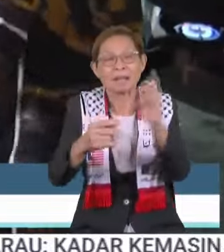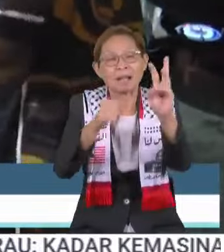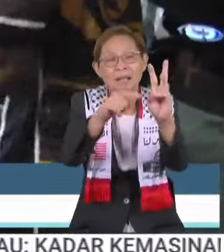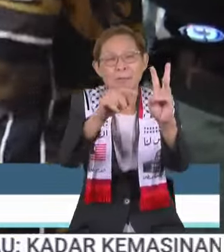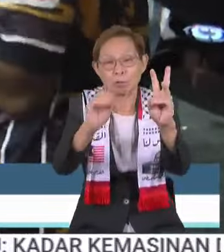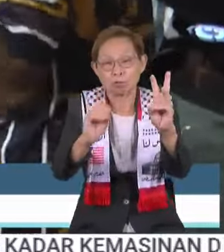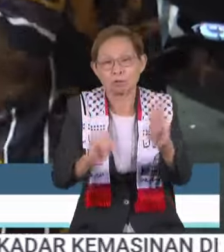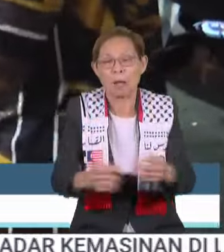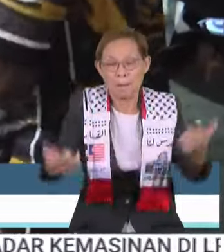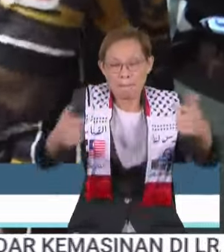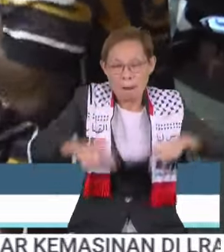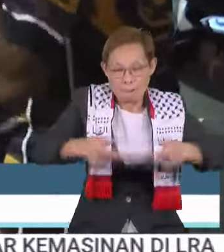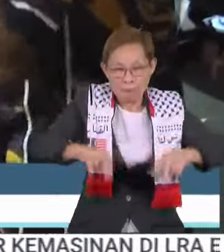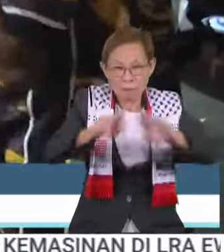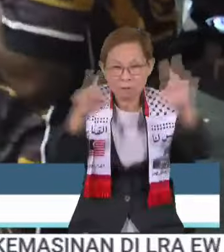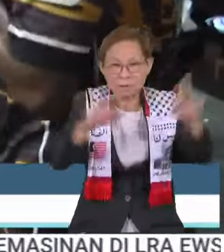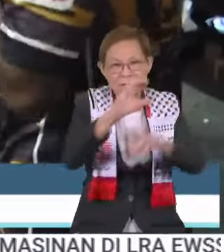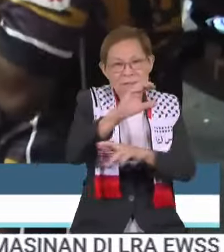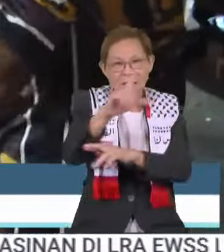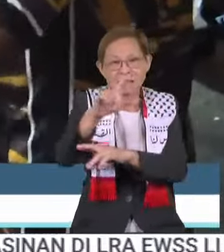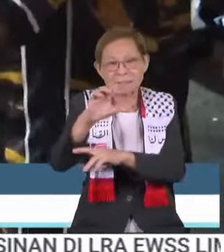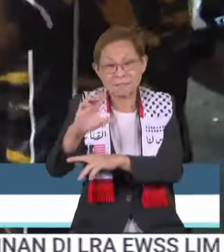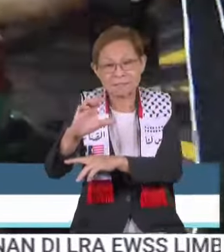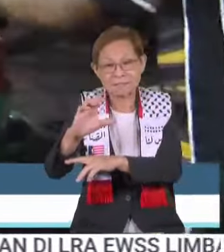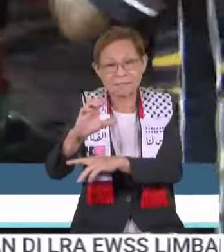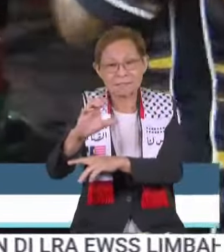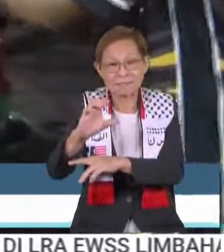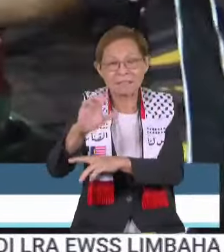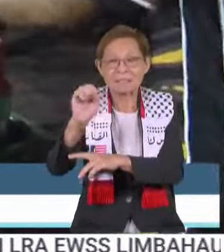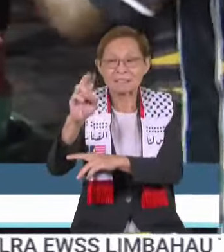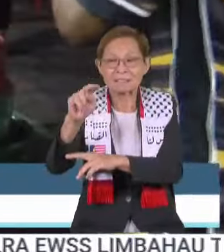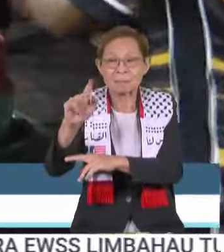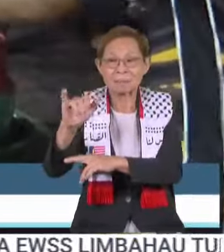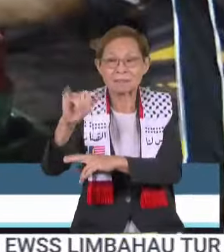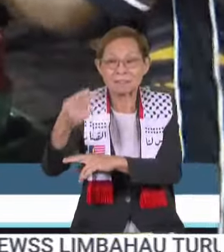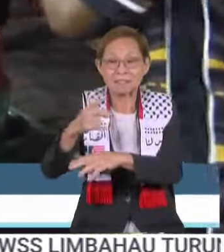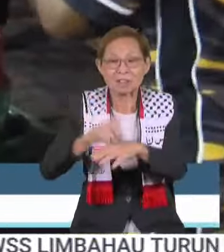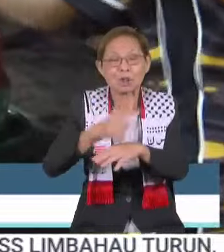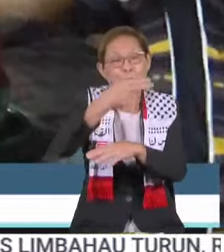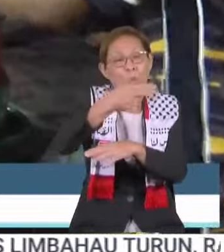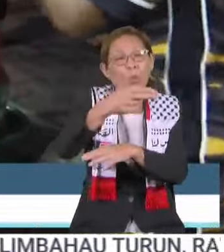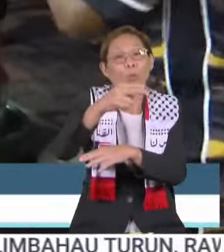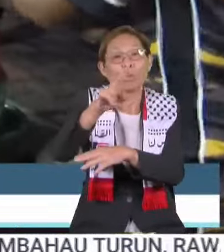Program berlangsung di pekarangan pasaraya CLC Semenyih Central di Hulu Langat malam tadi.